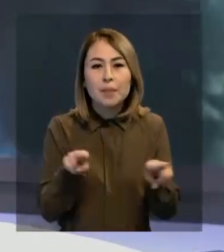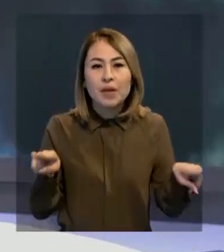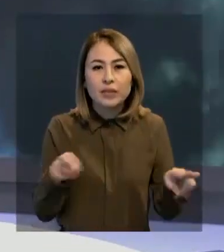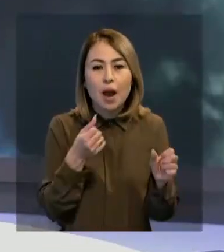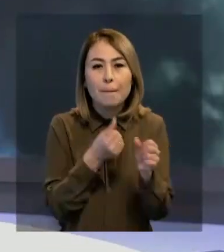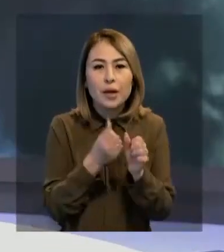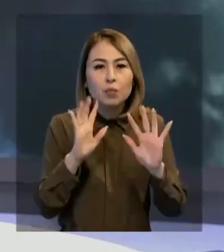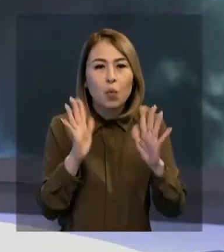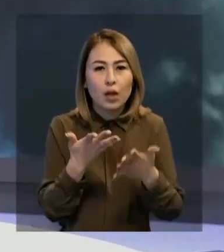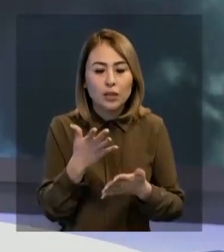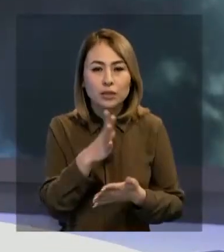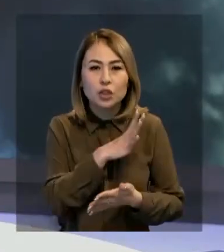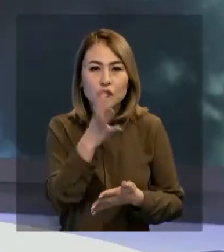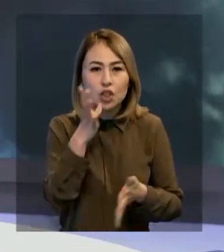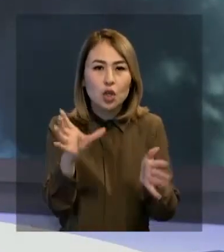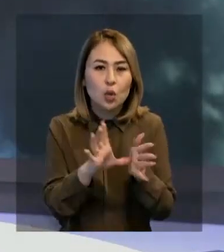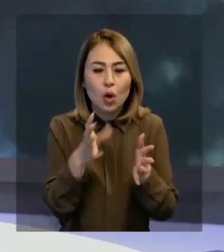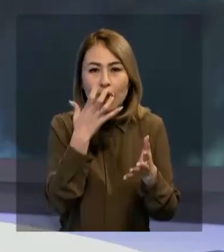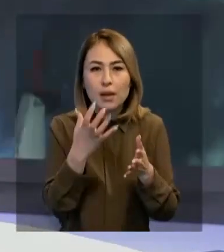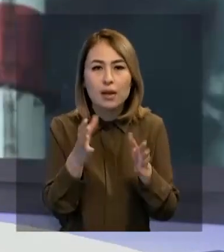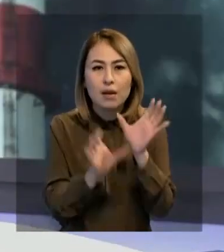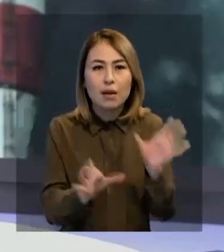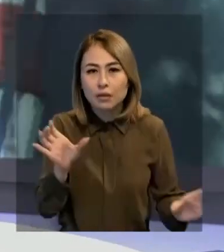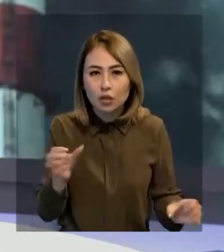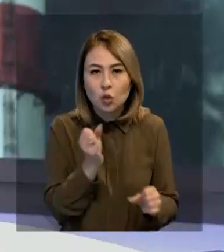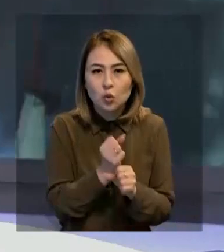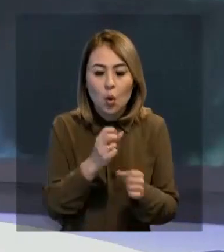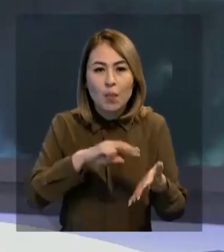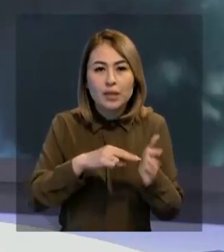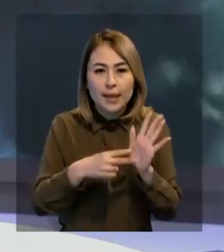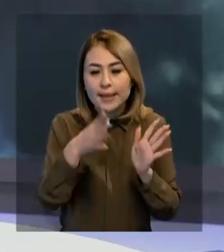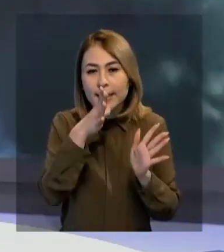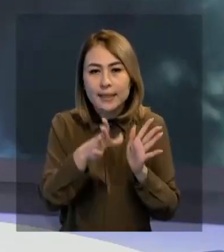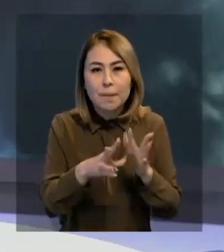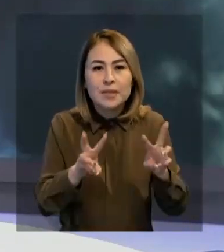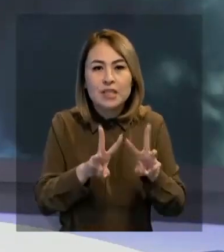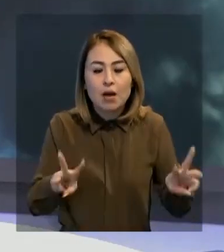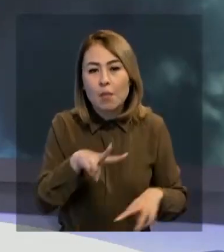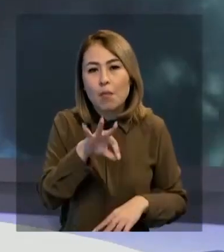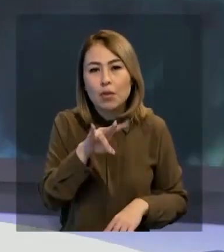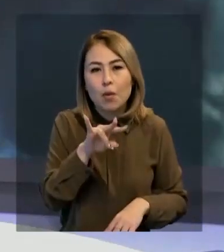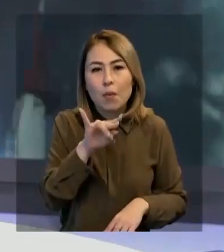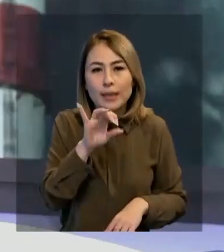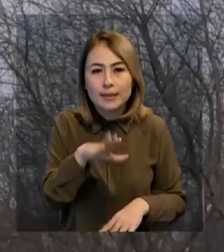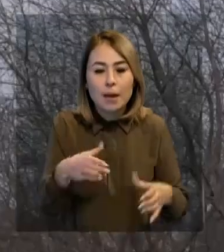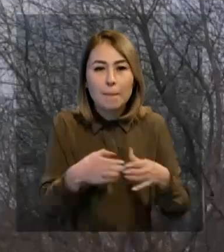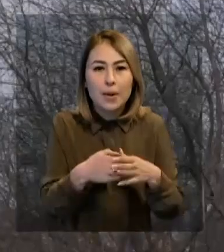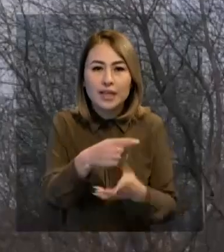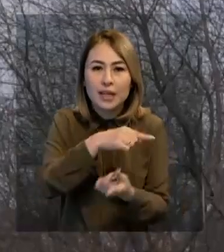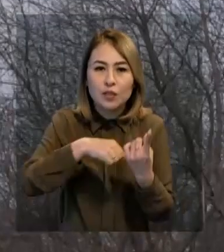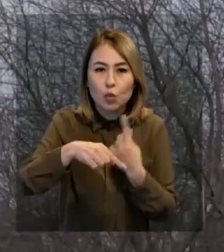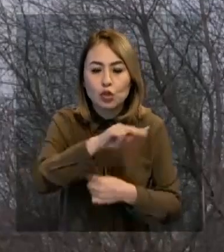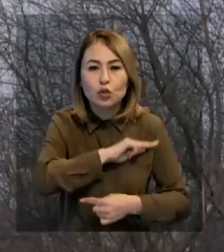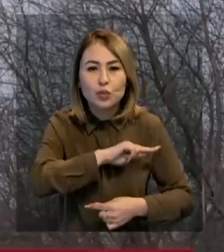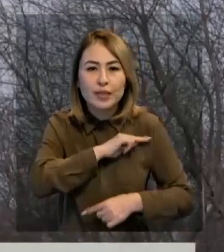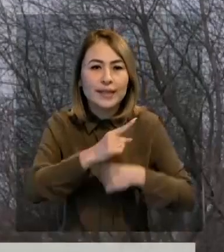Петропавлдағы апат болған жылу электр орталығын қалпына келтіру үшін жоба әзірленіп жатыр. Энергетика министрлігі мен монополист компания